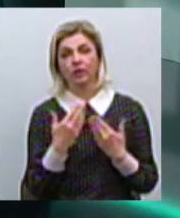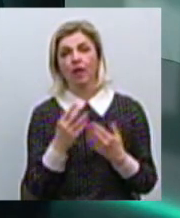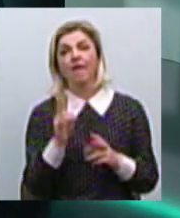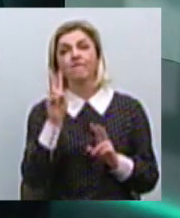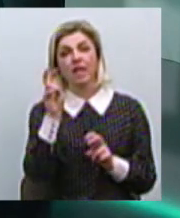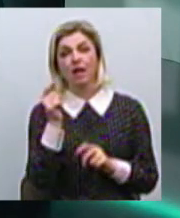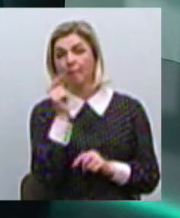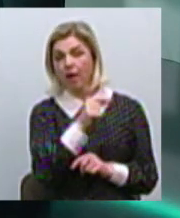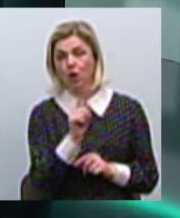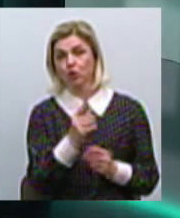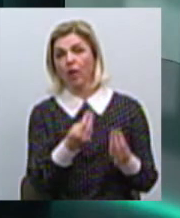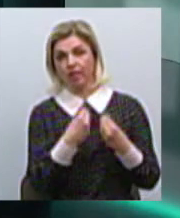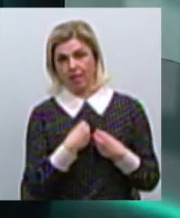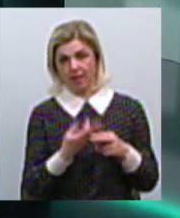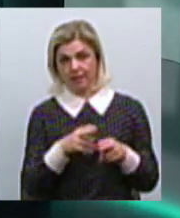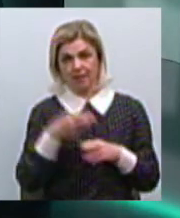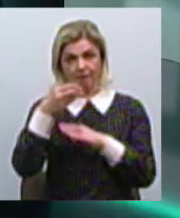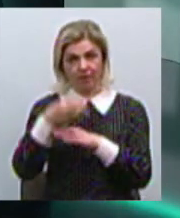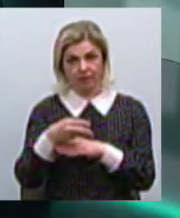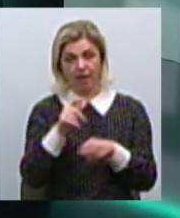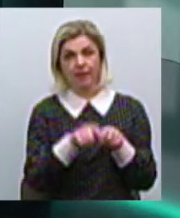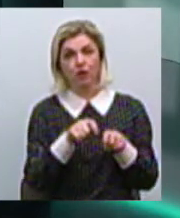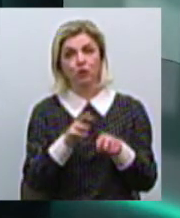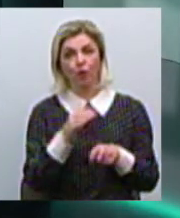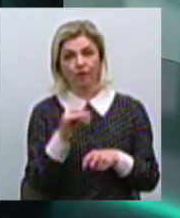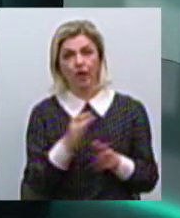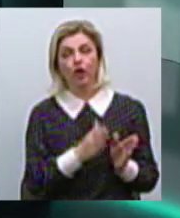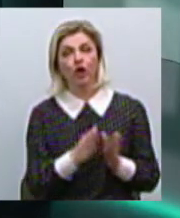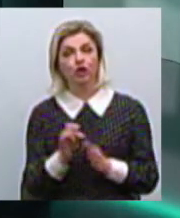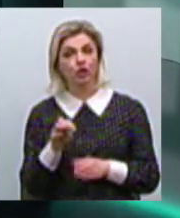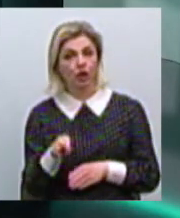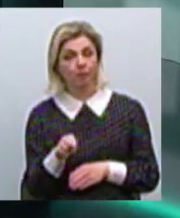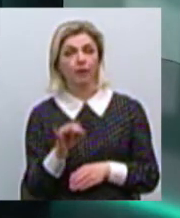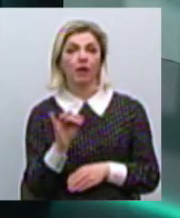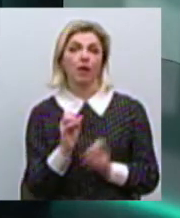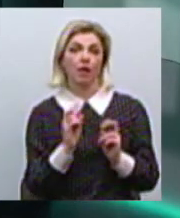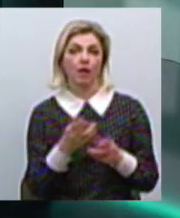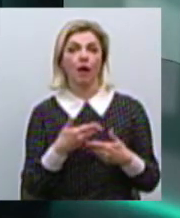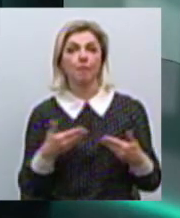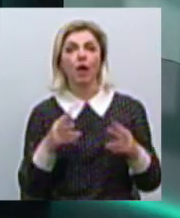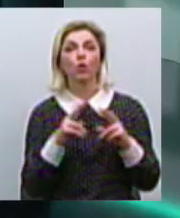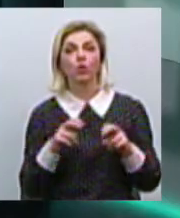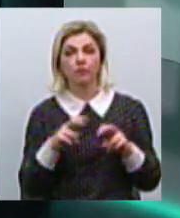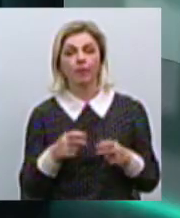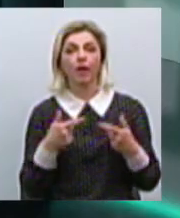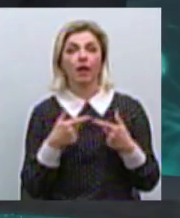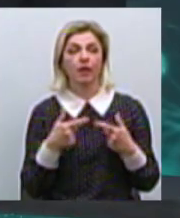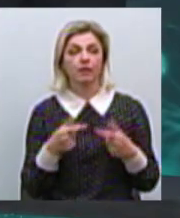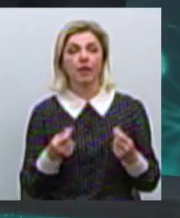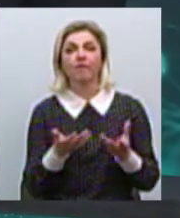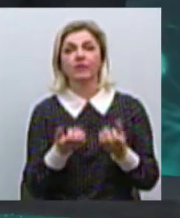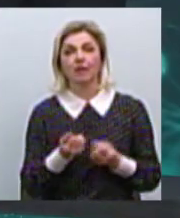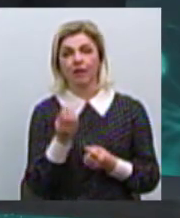нам дала цю систему у тестовий режим, і як ми розберемося, де брати